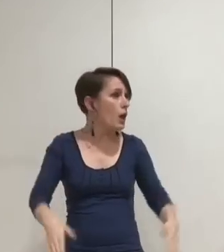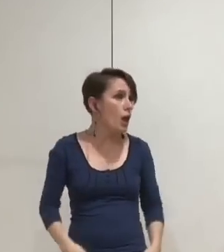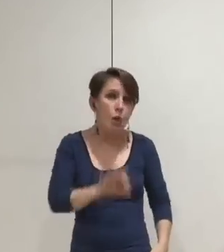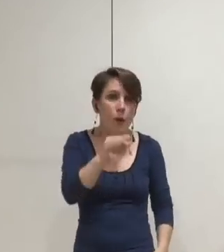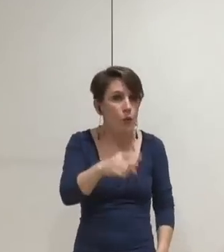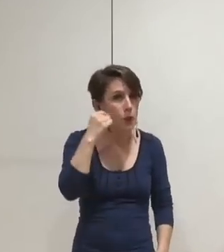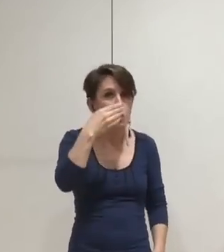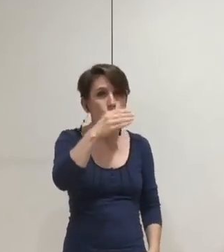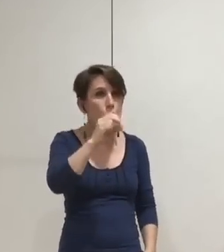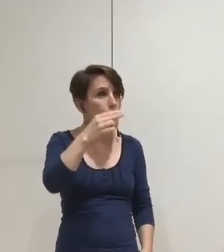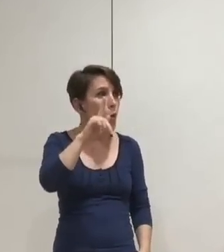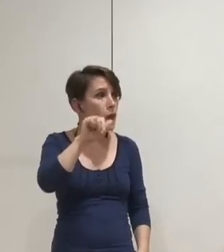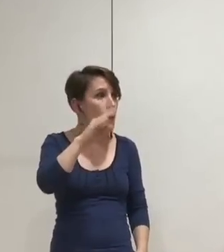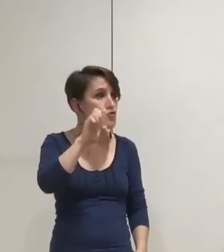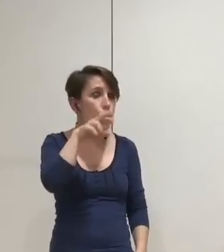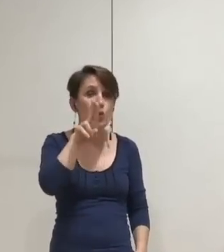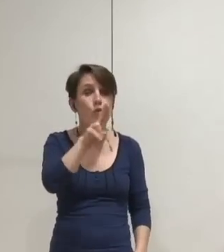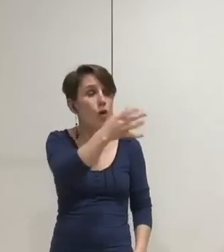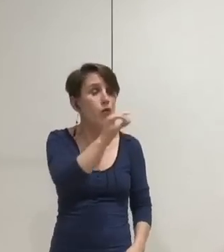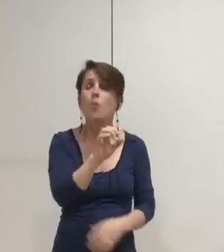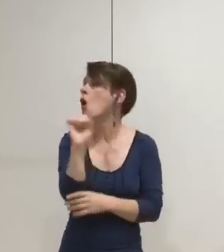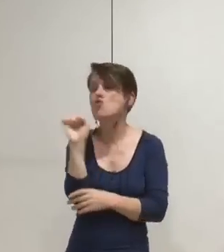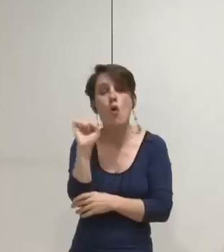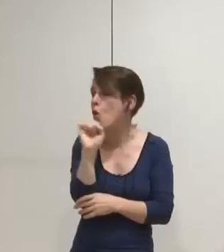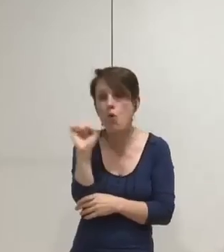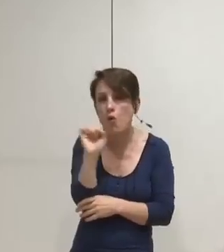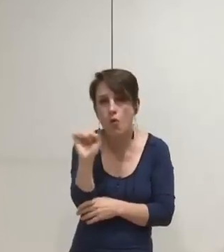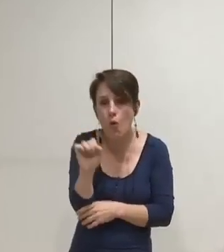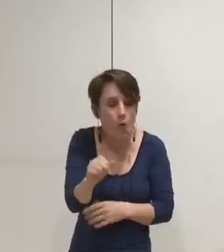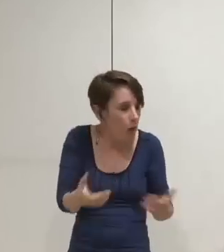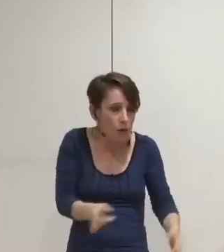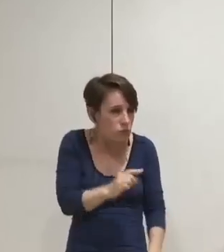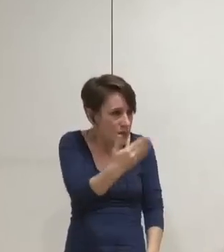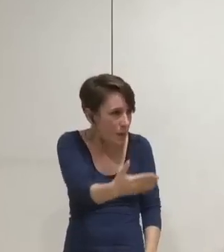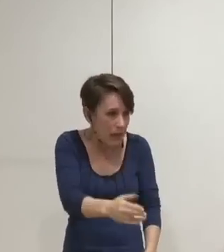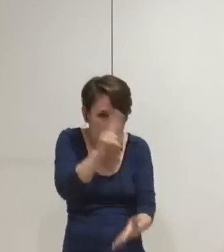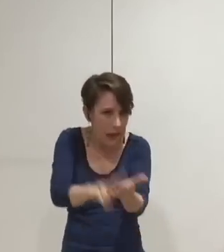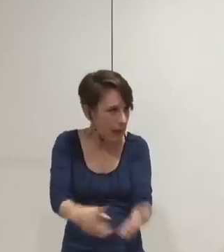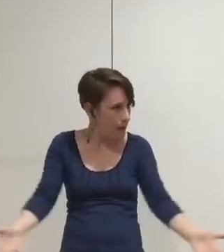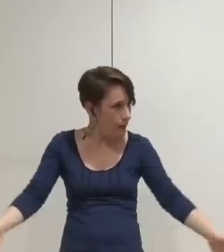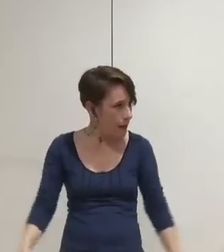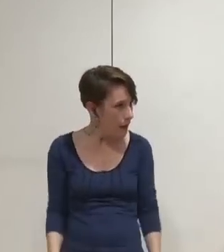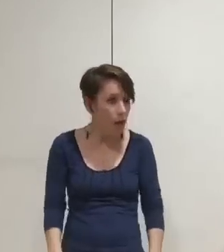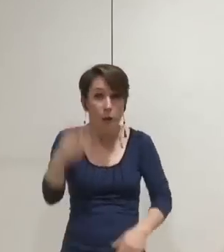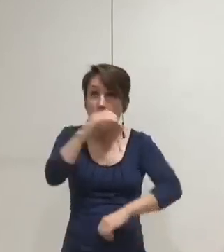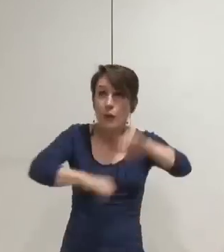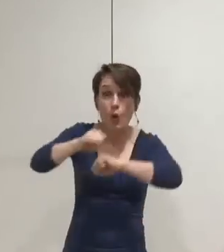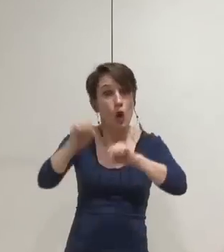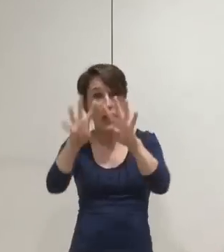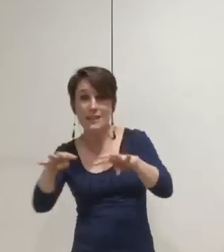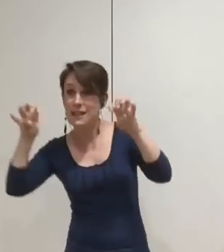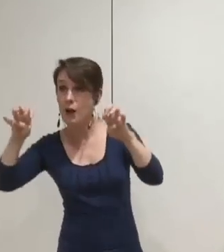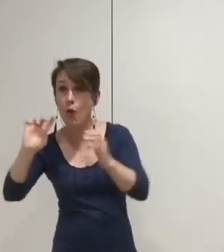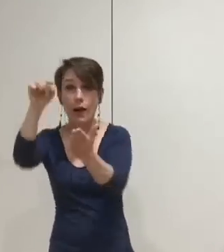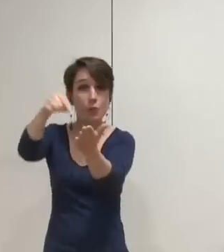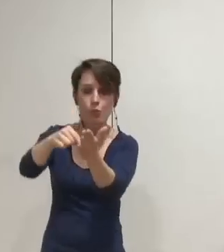c'estil suffit pas de faire non pour pour transformer la réalité la réalité c'est que c'est comme ça c'est que quand on organise un congrès quelque part on regarde